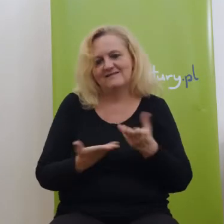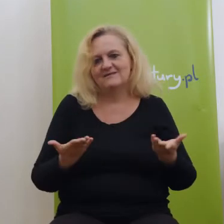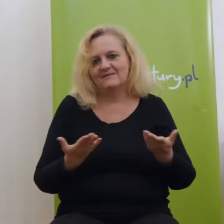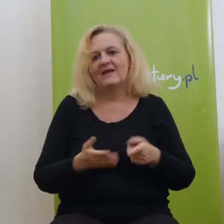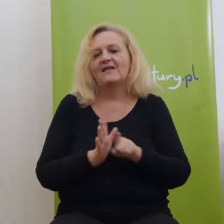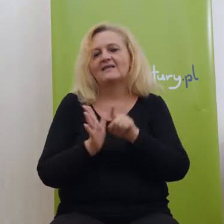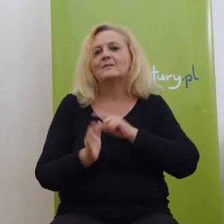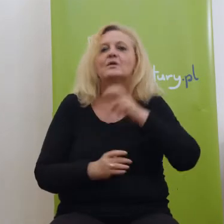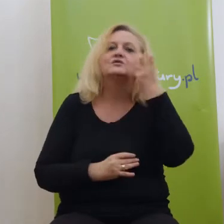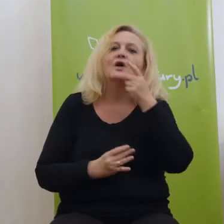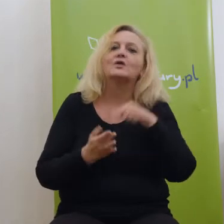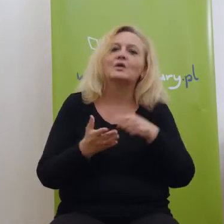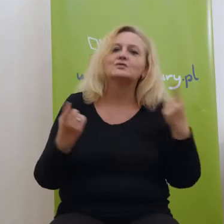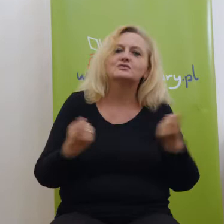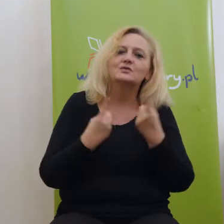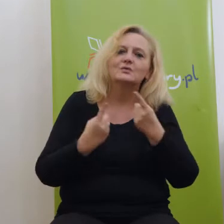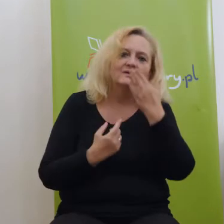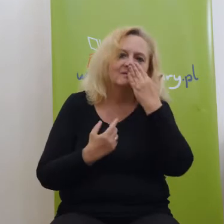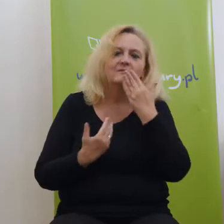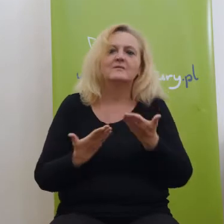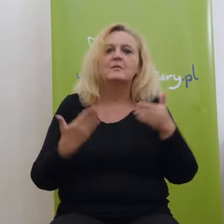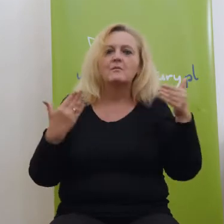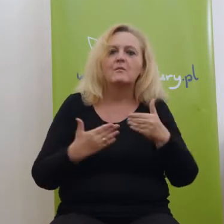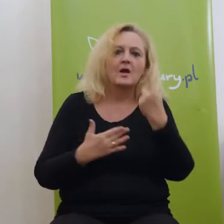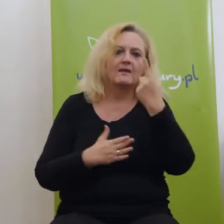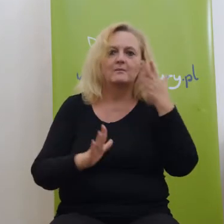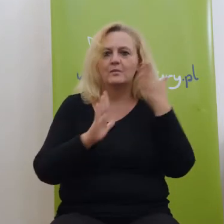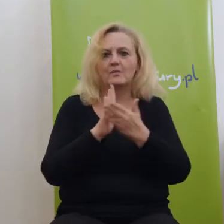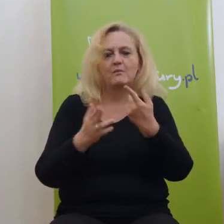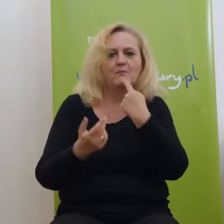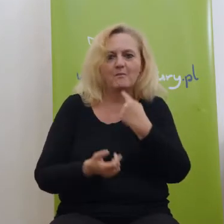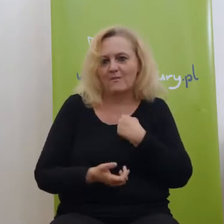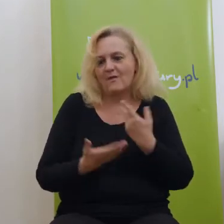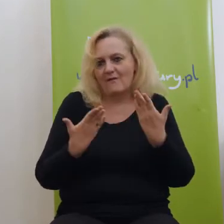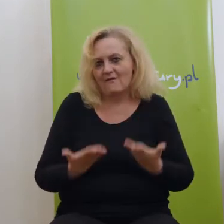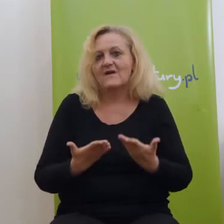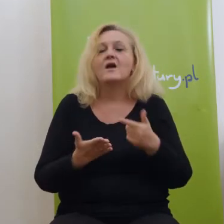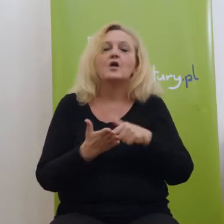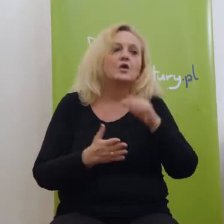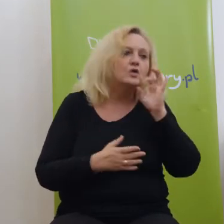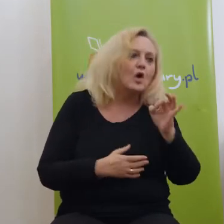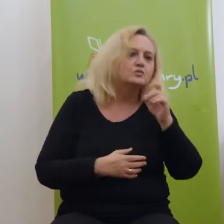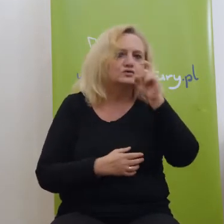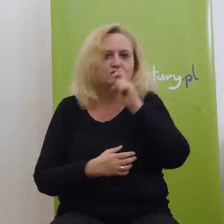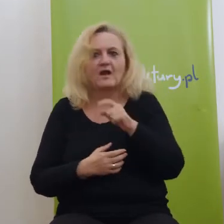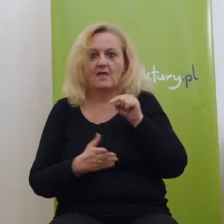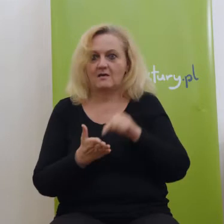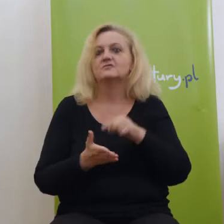dla mnie najciekawsze są te sytuacje, w których nie można jednoznacznie powiedzieć, czy ktoś postąpił dobrze, czy ktoś postąpił źle,